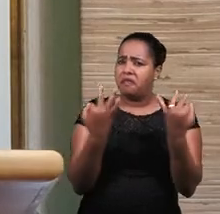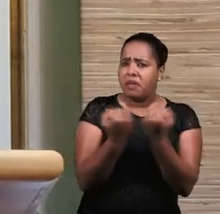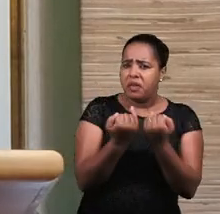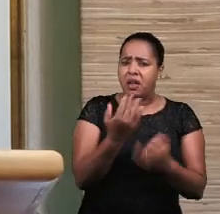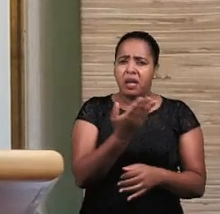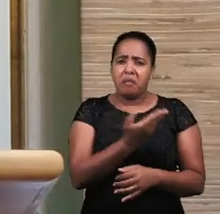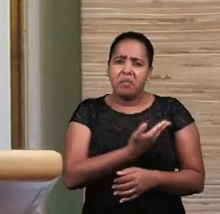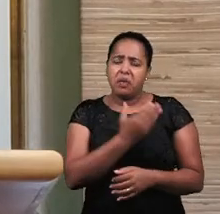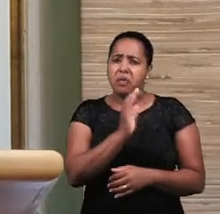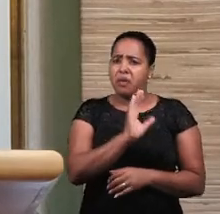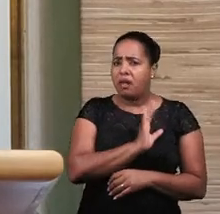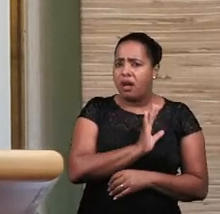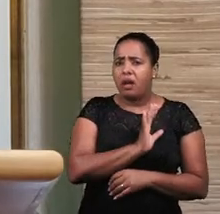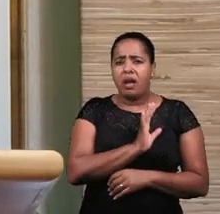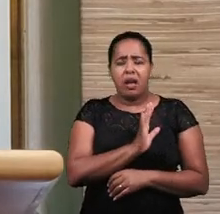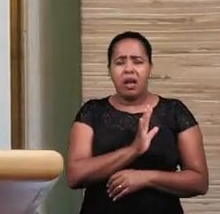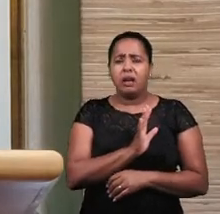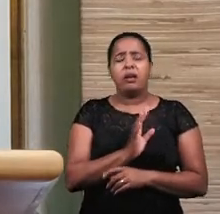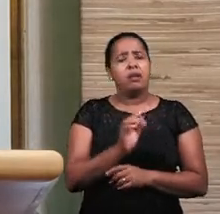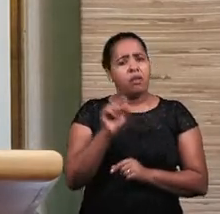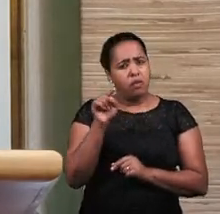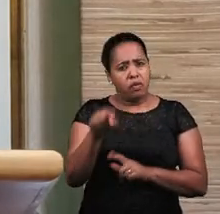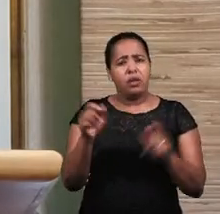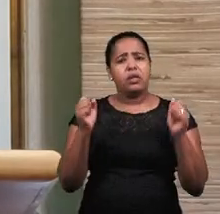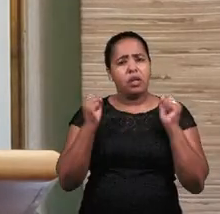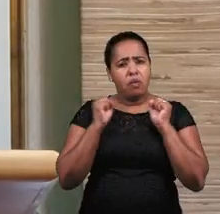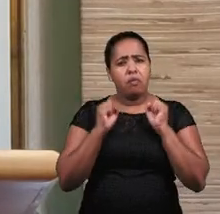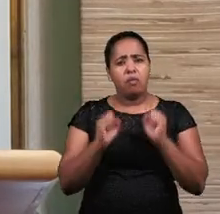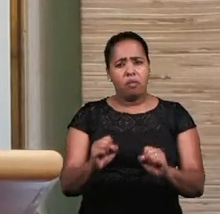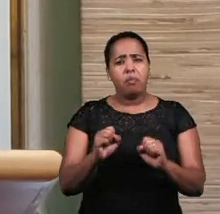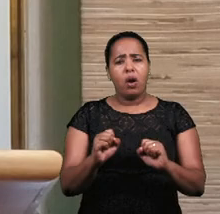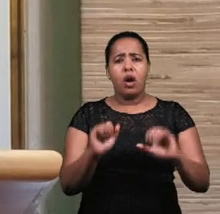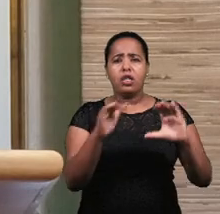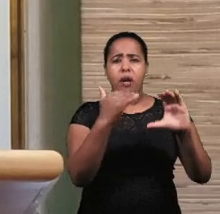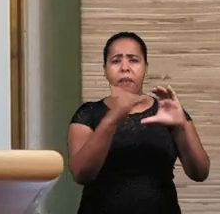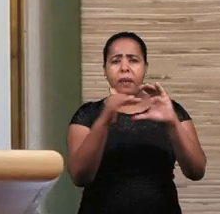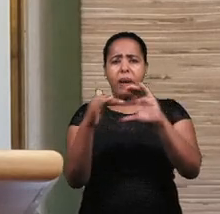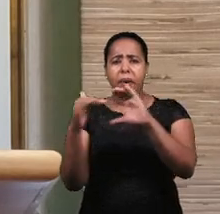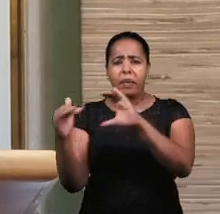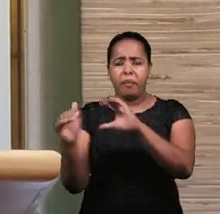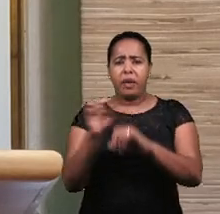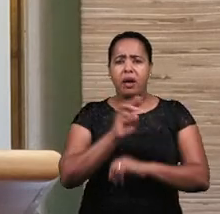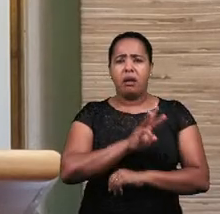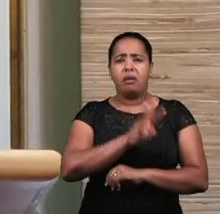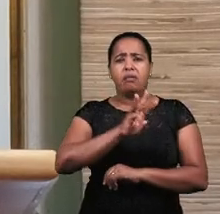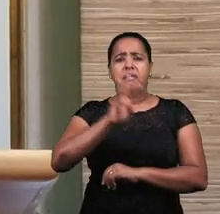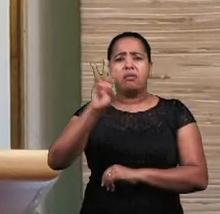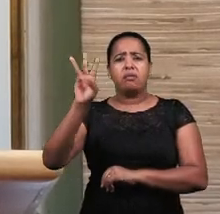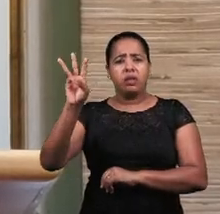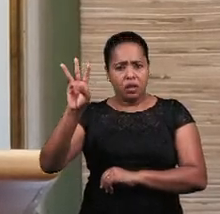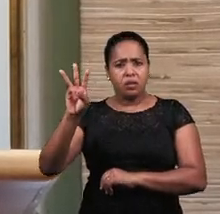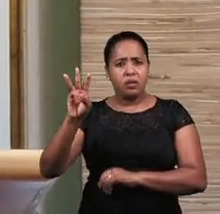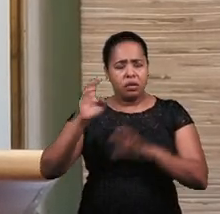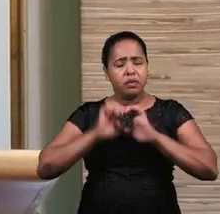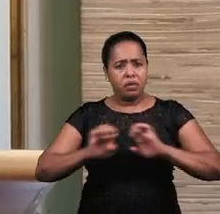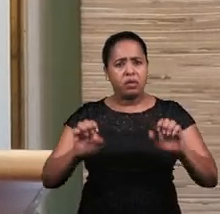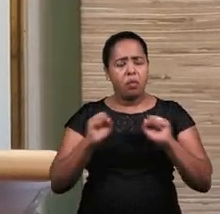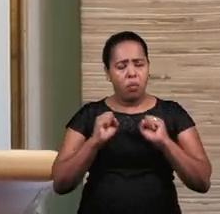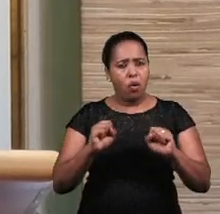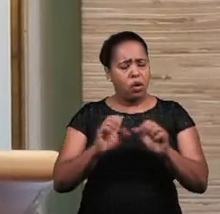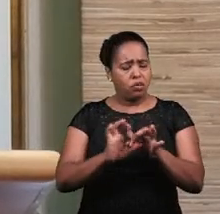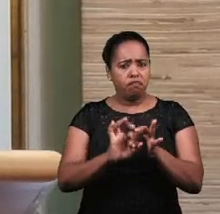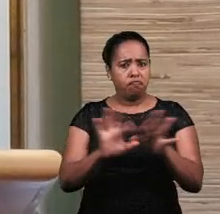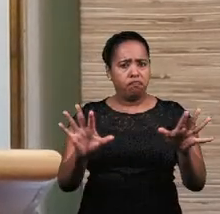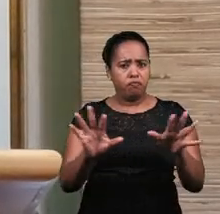va déplaire personne. Et envoyez le lien de cette grande fête d'évangélisation. Maintenant,